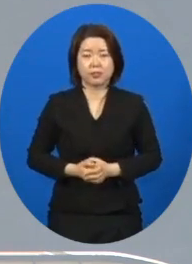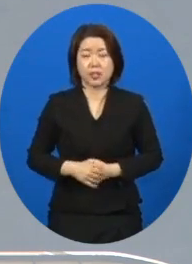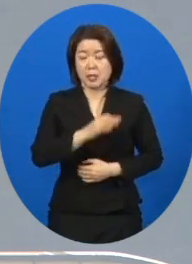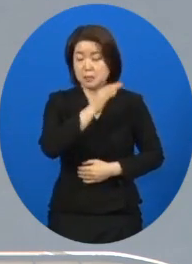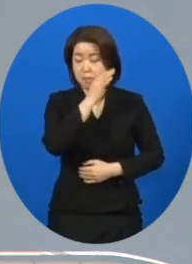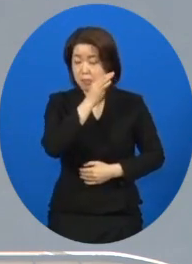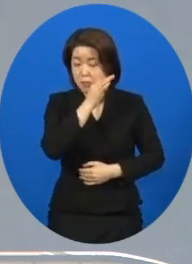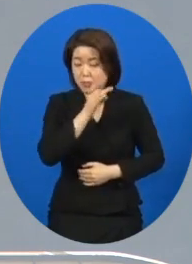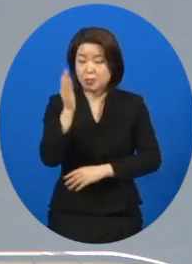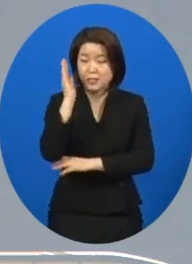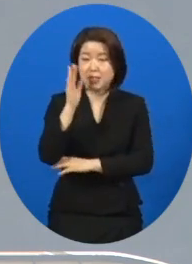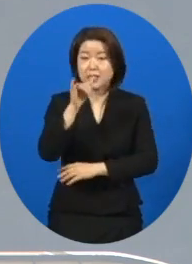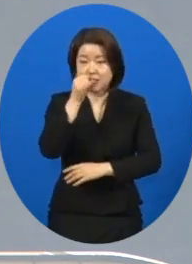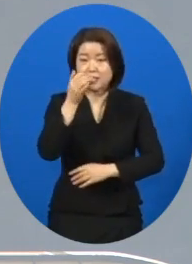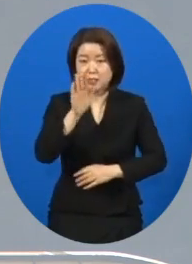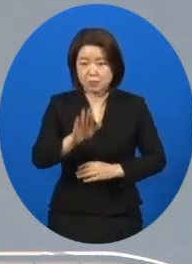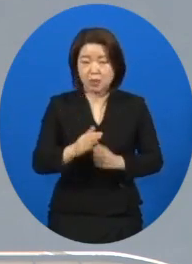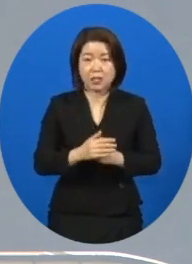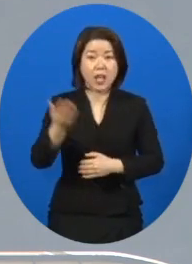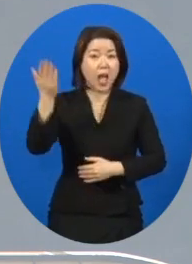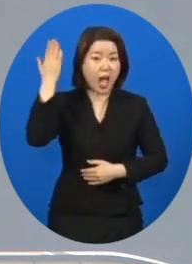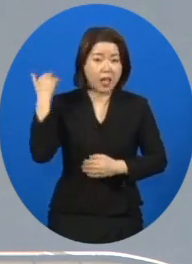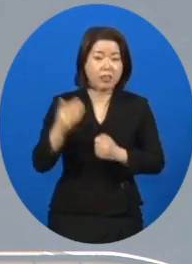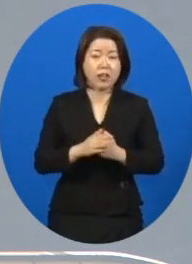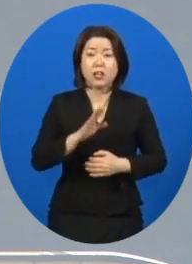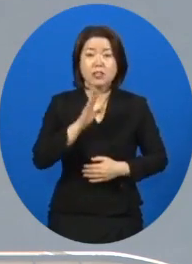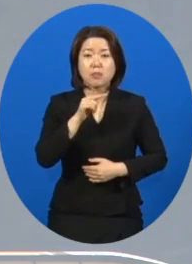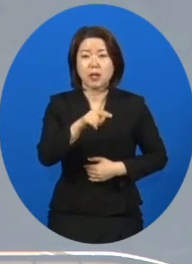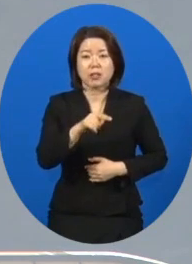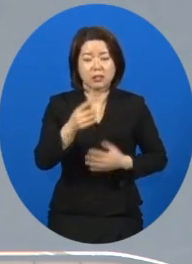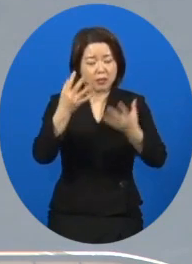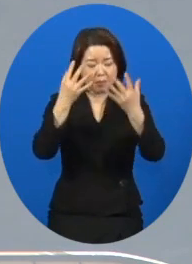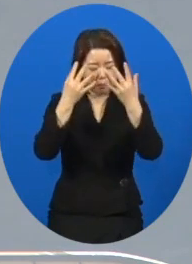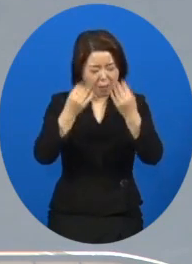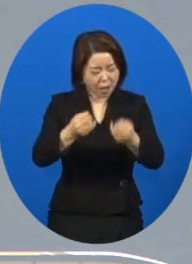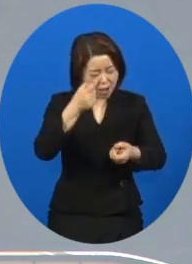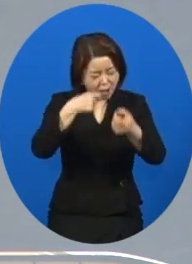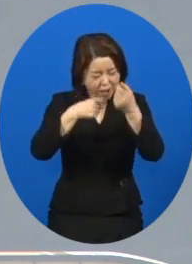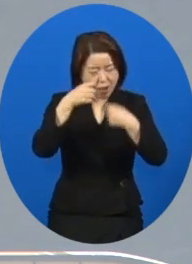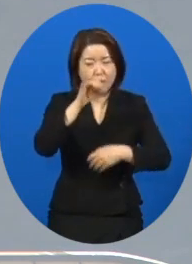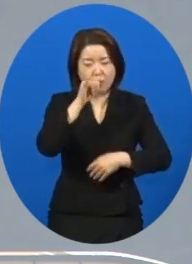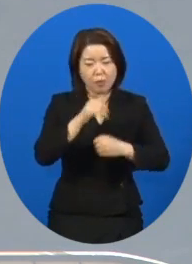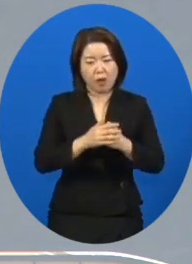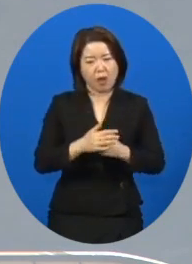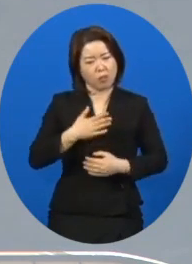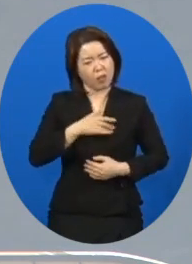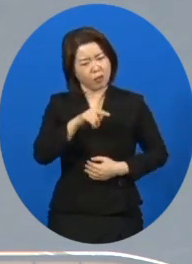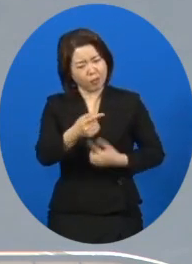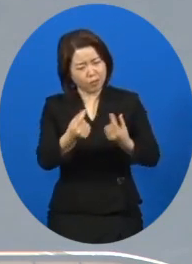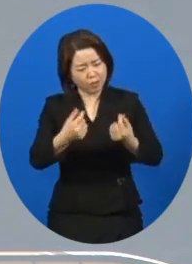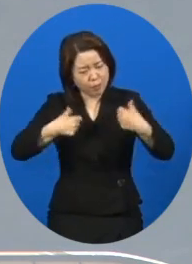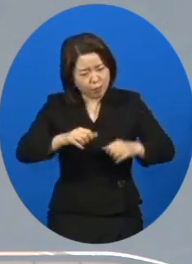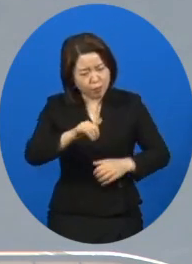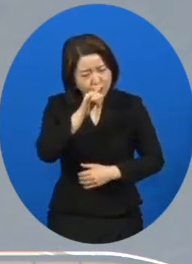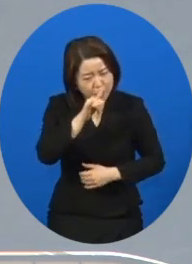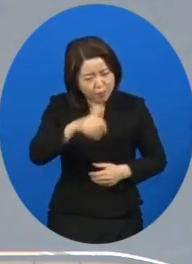부끄러운 이야기이긴 합니다만 그때는 정말 많이 울었습니다. 이렇게까지 해야 되나?